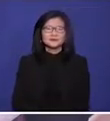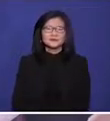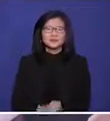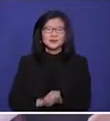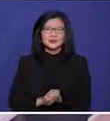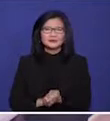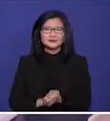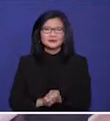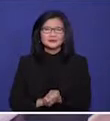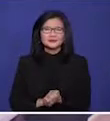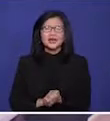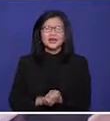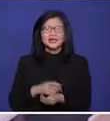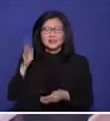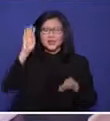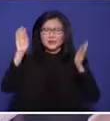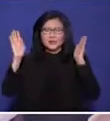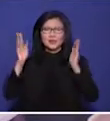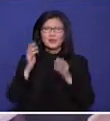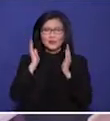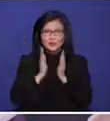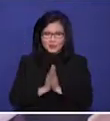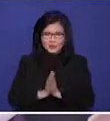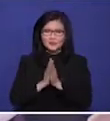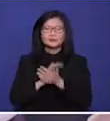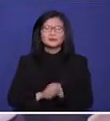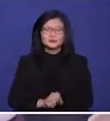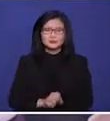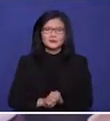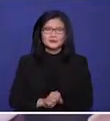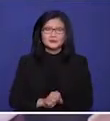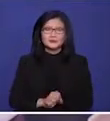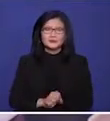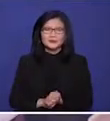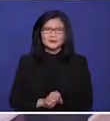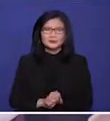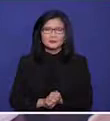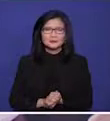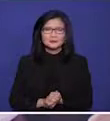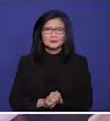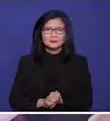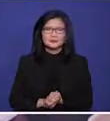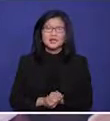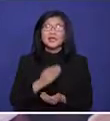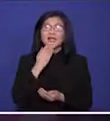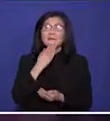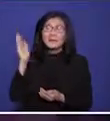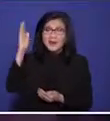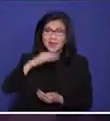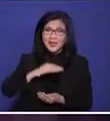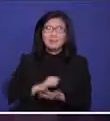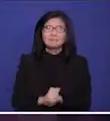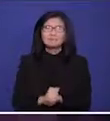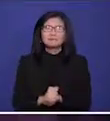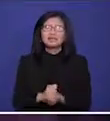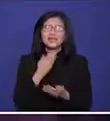Bismillahirrahmanirrahim. Assalamualaikum warahmatullahi wabarakatuh. Waalaikumsalam. Selamat malam, salam